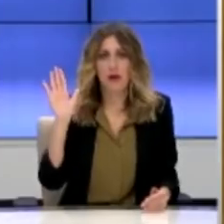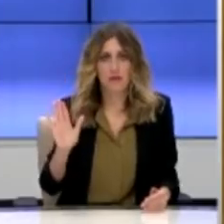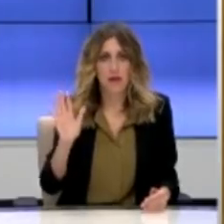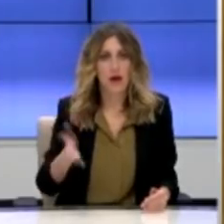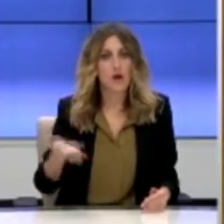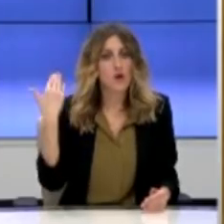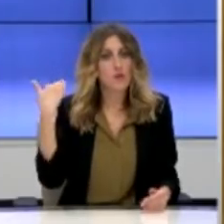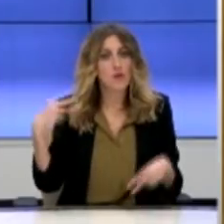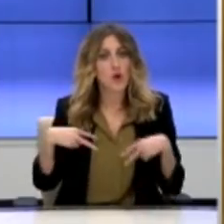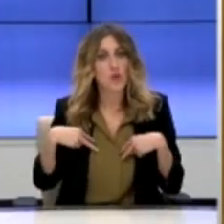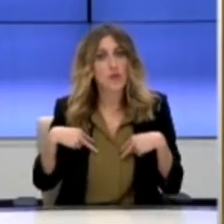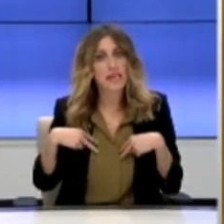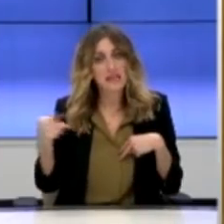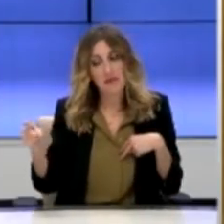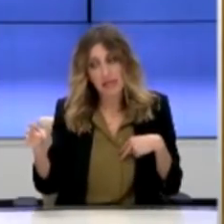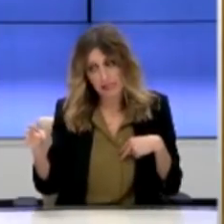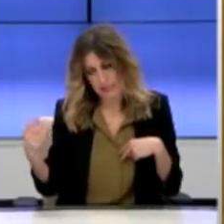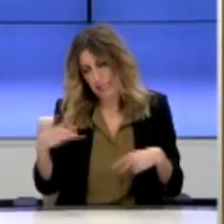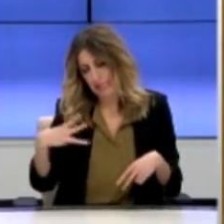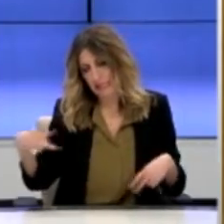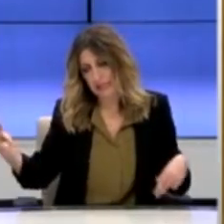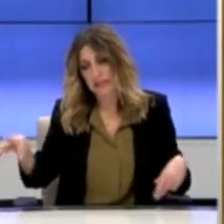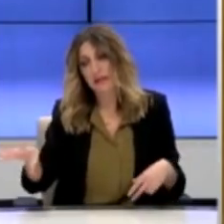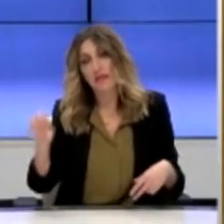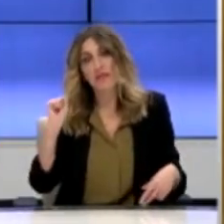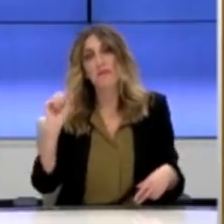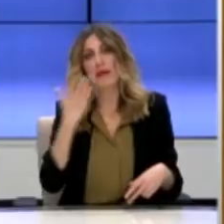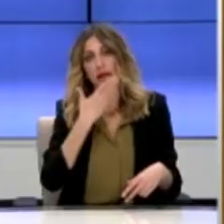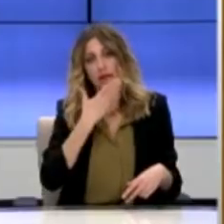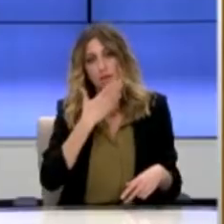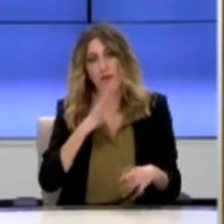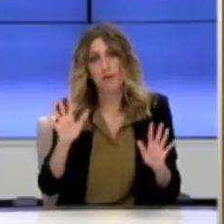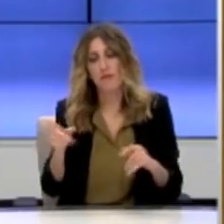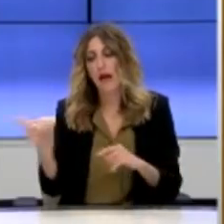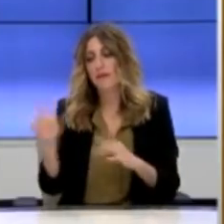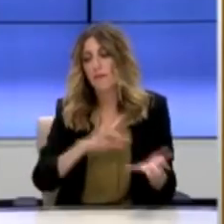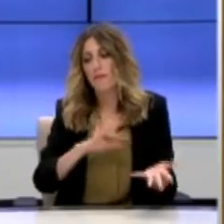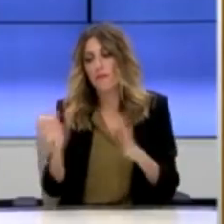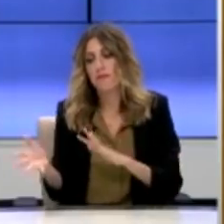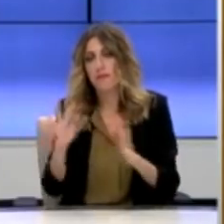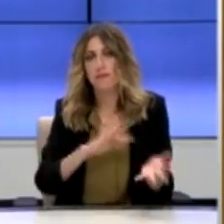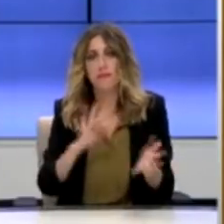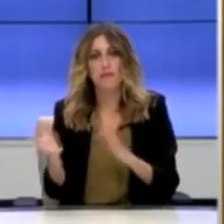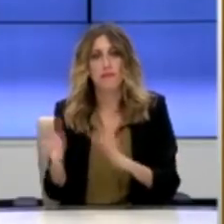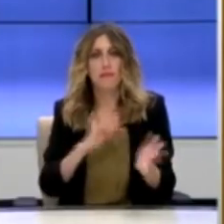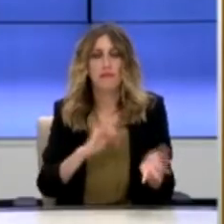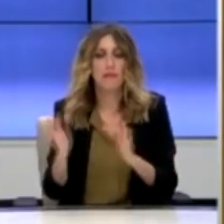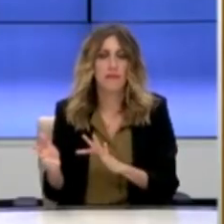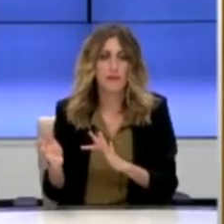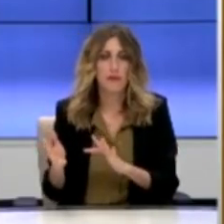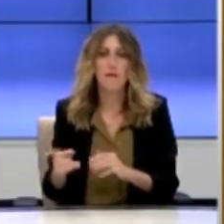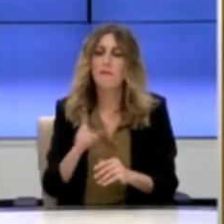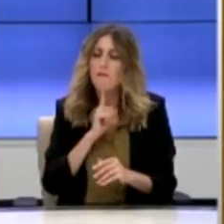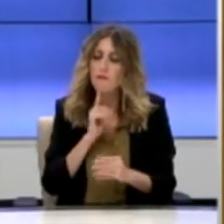την προηγούμενη κυβερνητική σας θητεία που με αυτή τη λογική των ίξης αφήξης πορευόσαστε και μας φέρατε